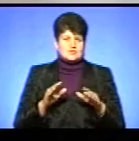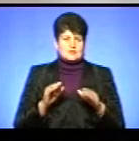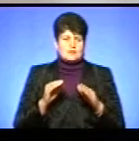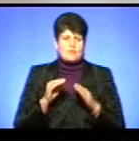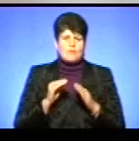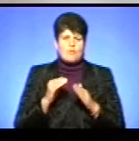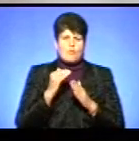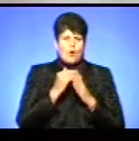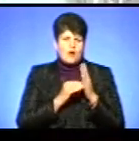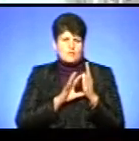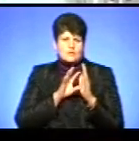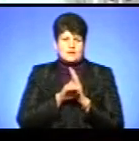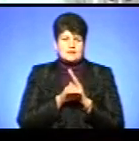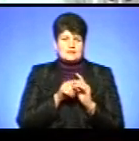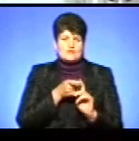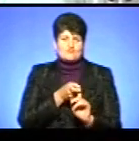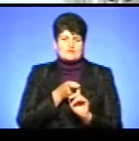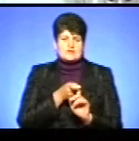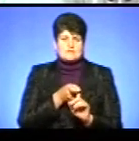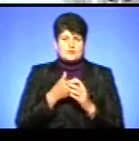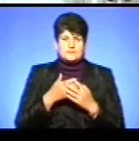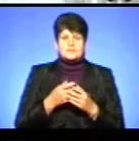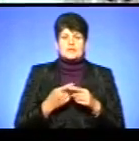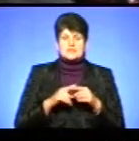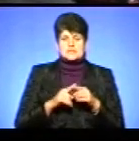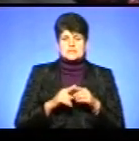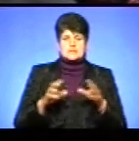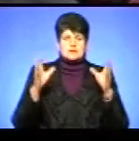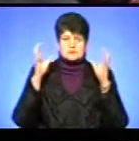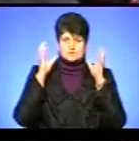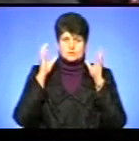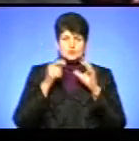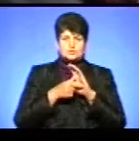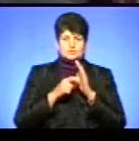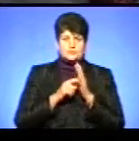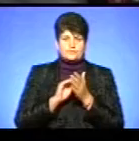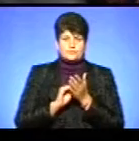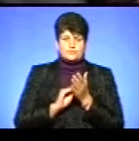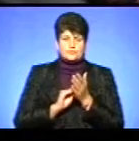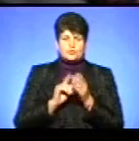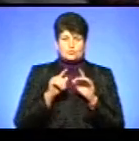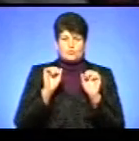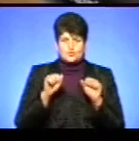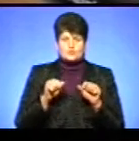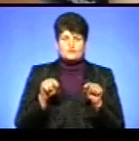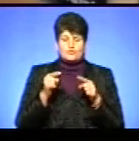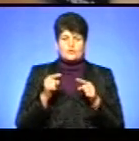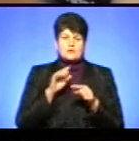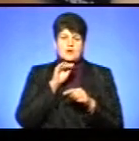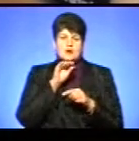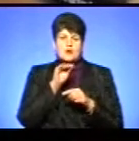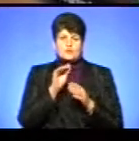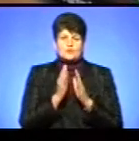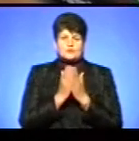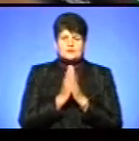нею інтерактивно взаємодіяти. Це студія звукозапису мультиаудіо. Тут відвідувачі можуть створювати аудіокниги,